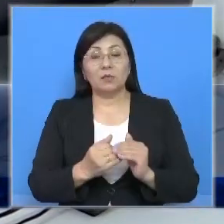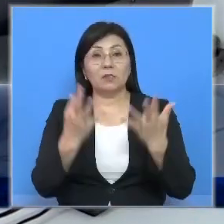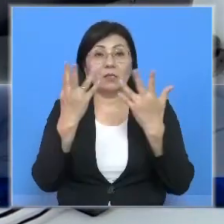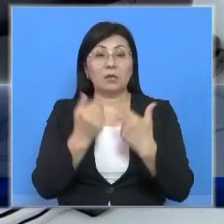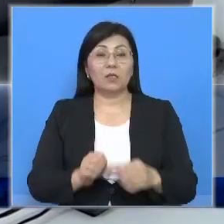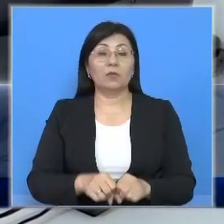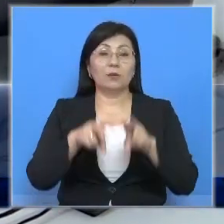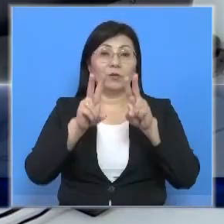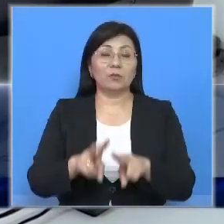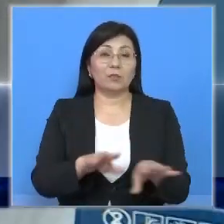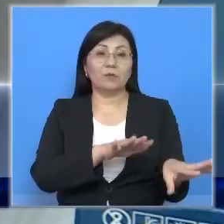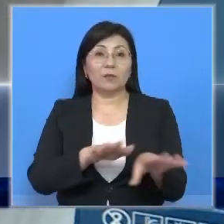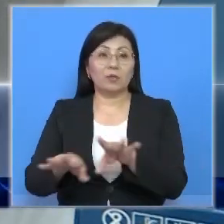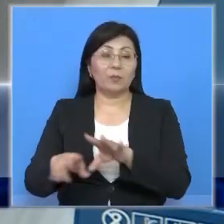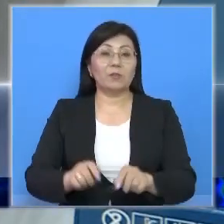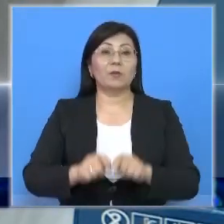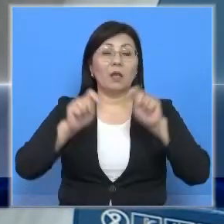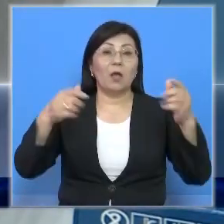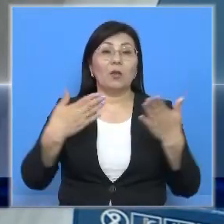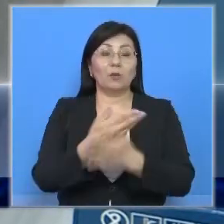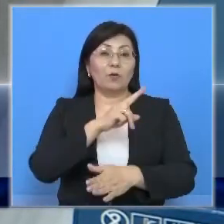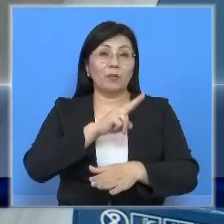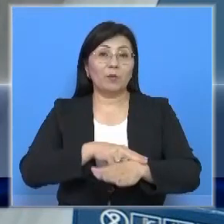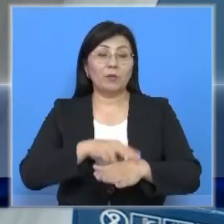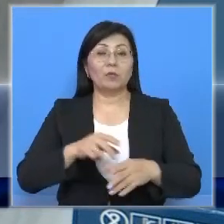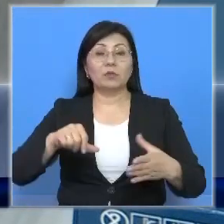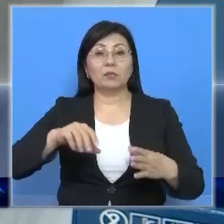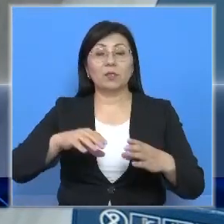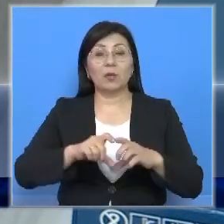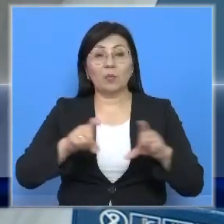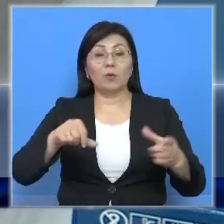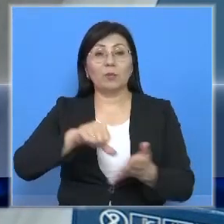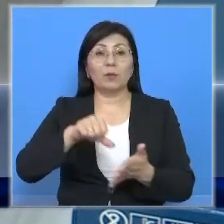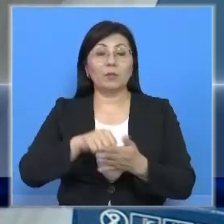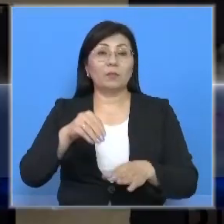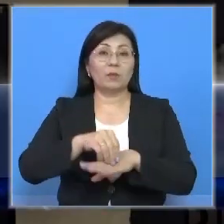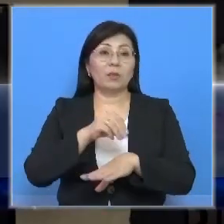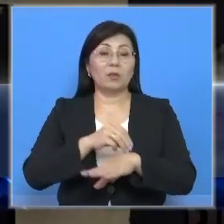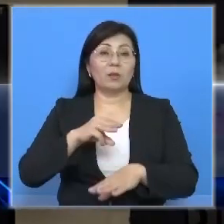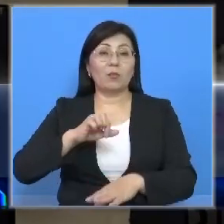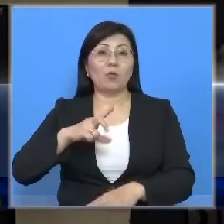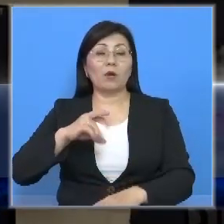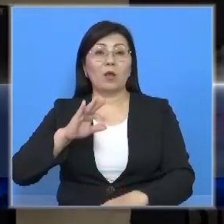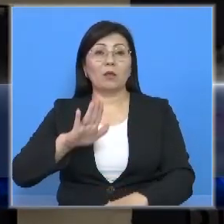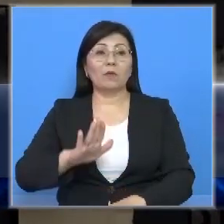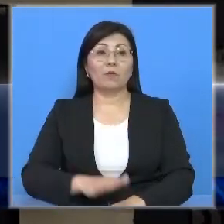правонарушений в районе. В церемонии открытия нового полицейского пункта принял участие аким области Ералы Тукжанов.